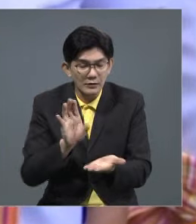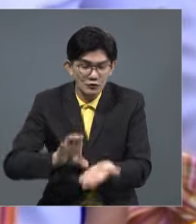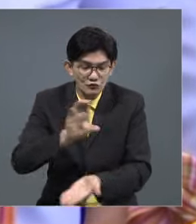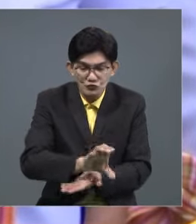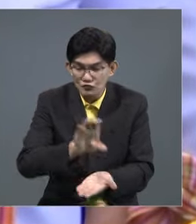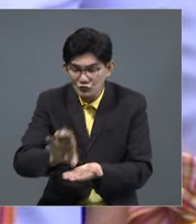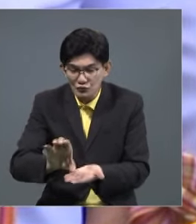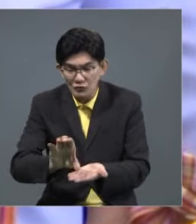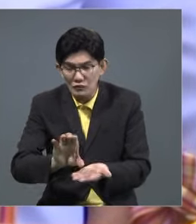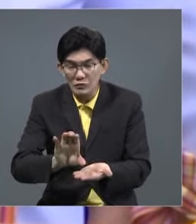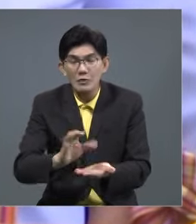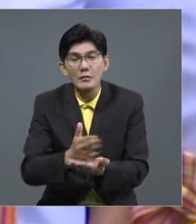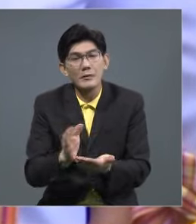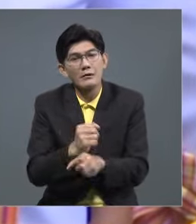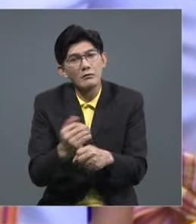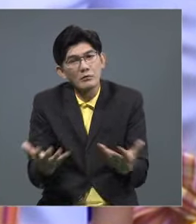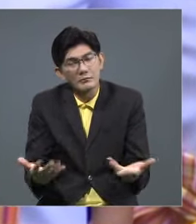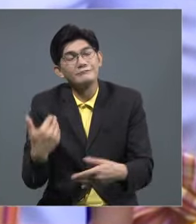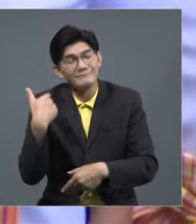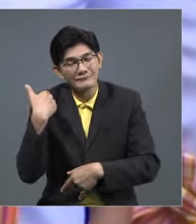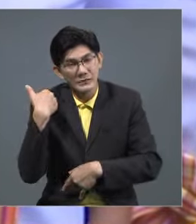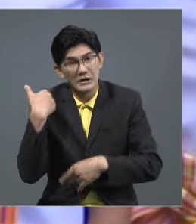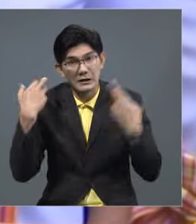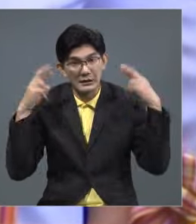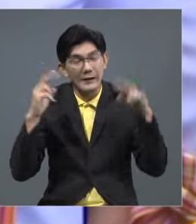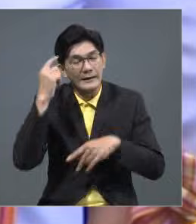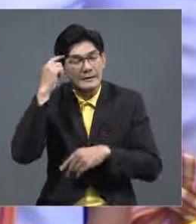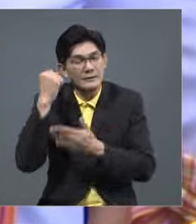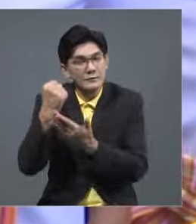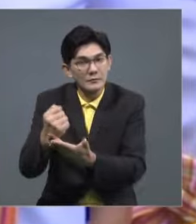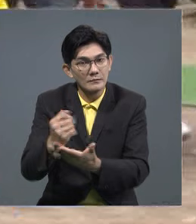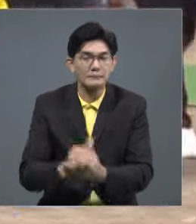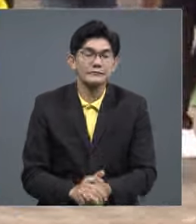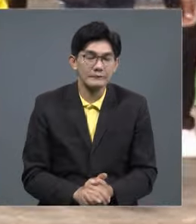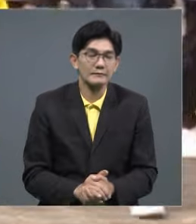ก็ให้ทางราชการช่วยคิด